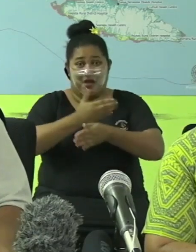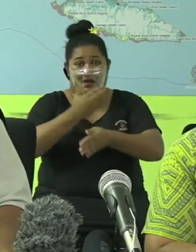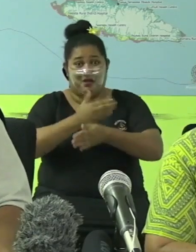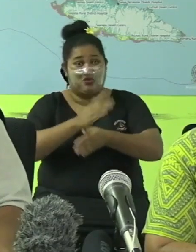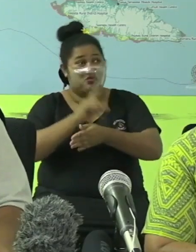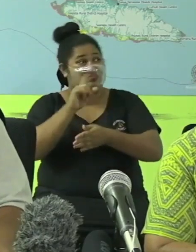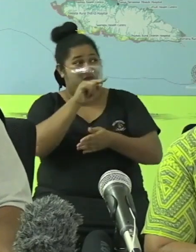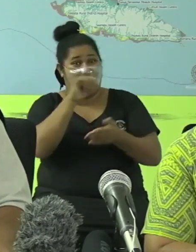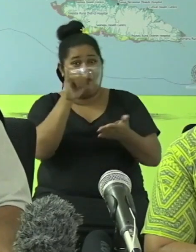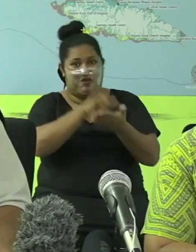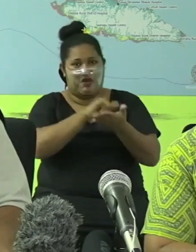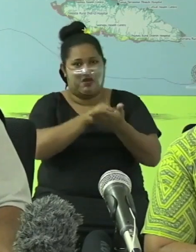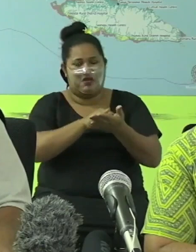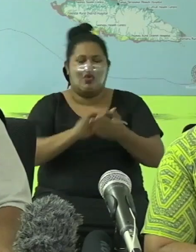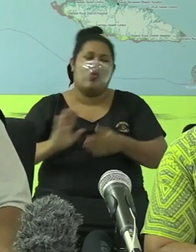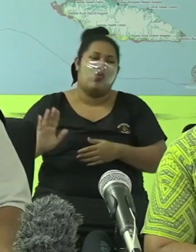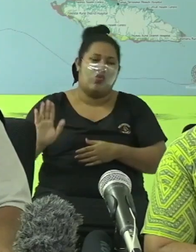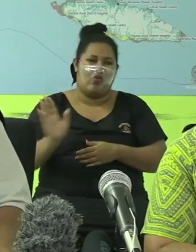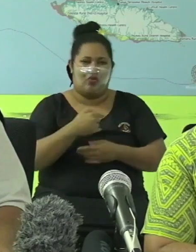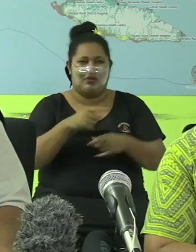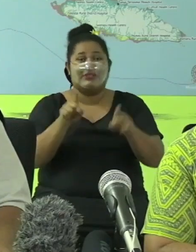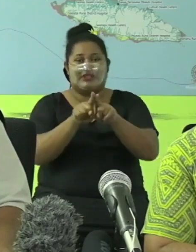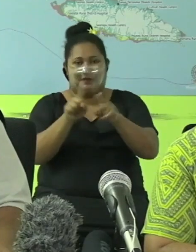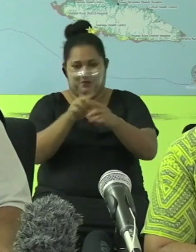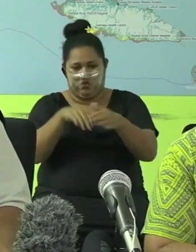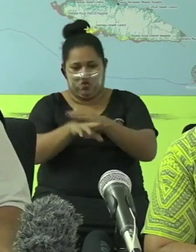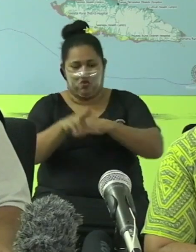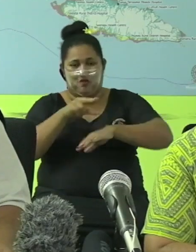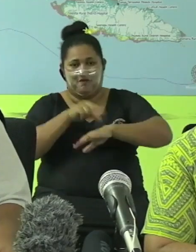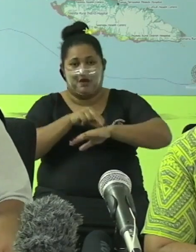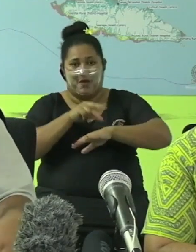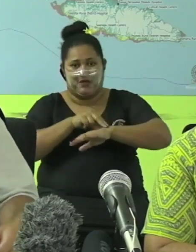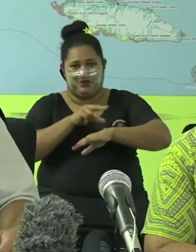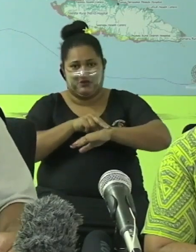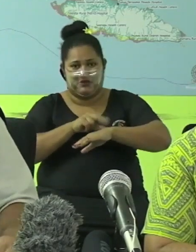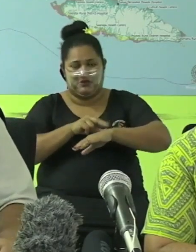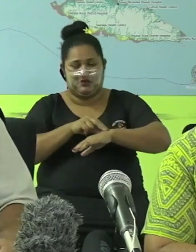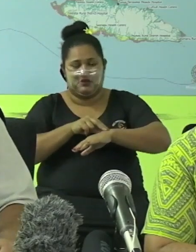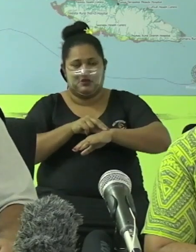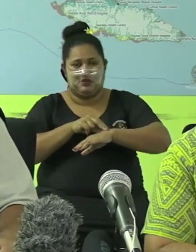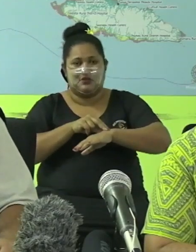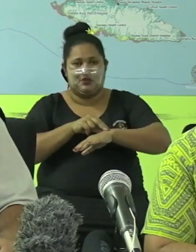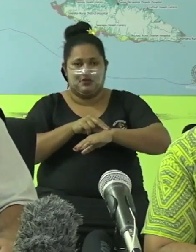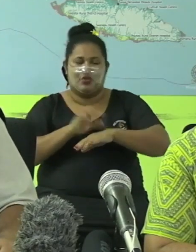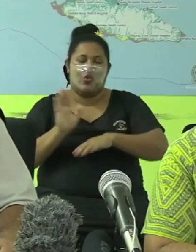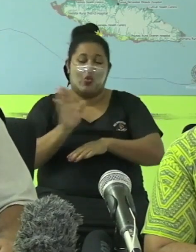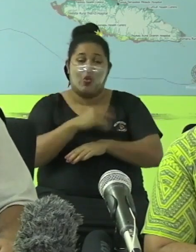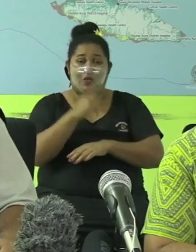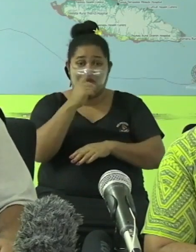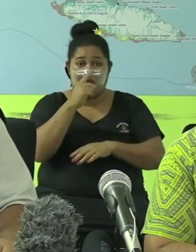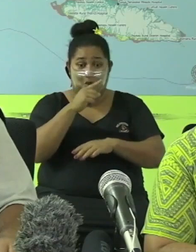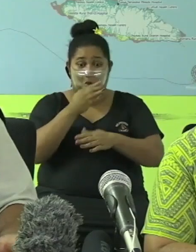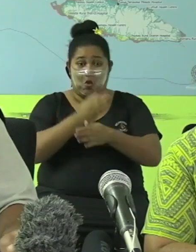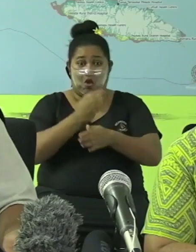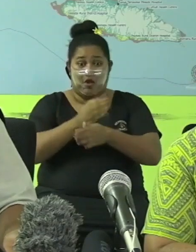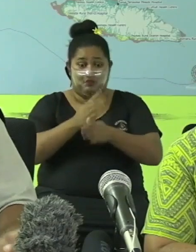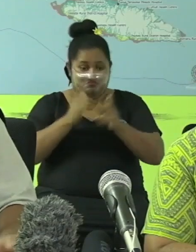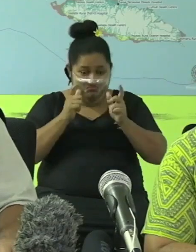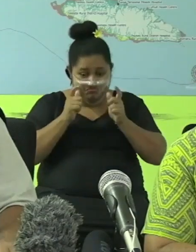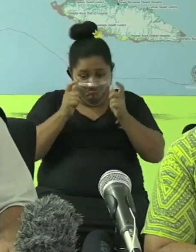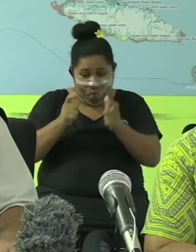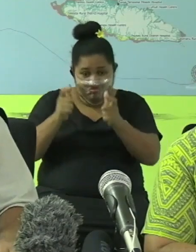iai whapea nā fo ia titono le mautanga se nei ia I latou o lo latou tausia ma